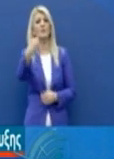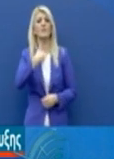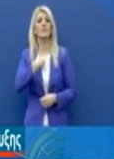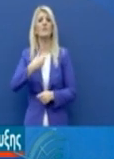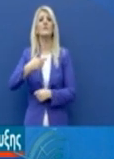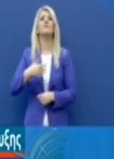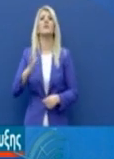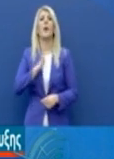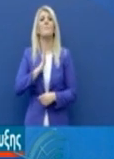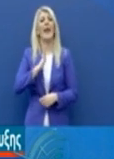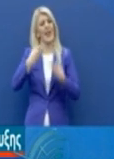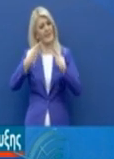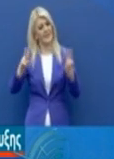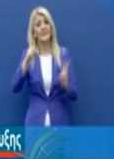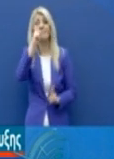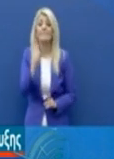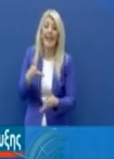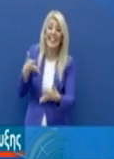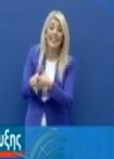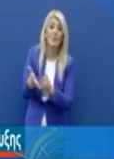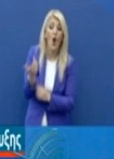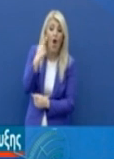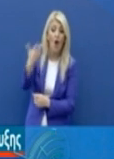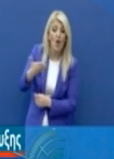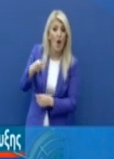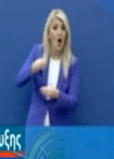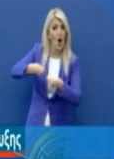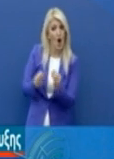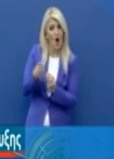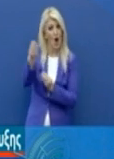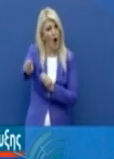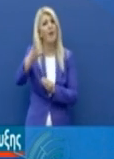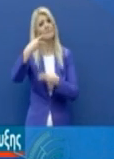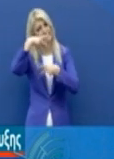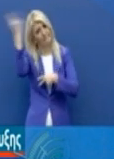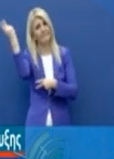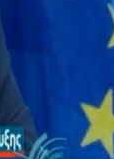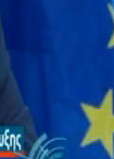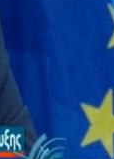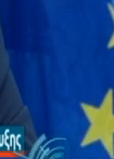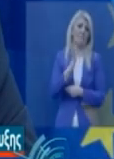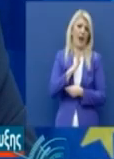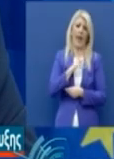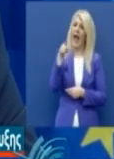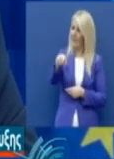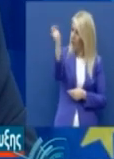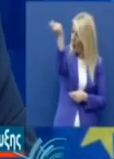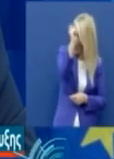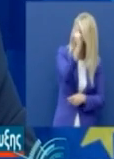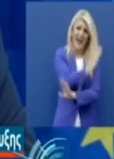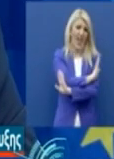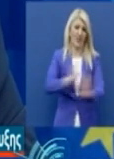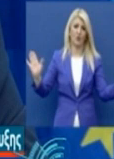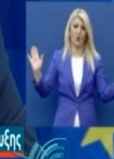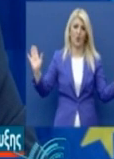του καταστήματος. Αυτό είναι απολύτως απαράδεκτο και έξω από το πνεύμα όλων των μέτρων που έχουμε πάρει.